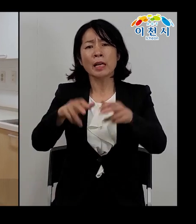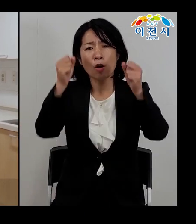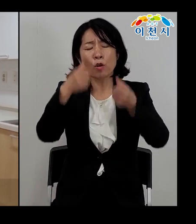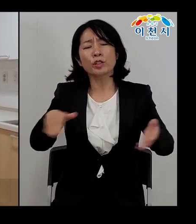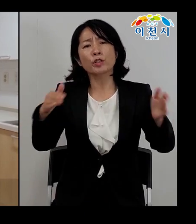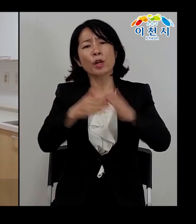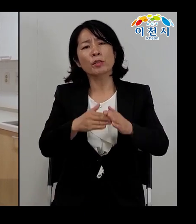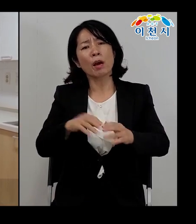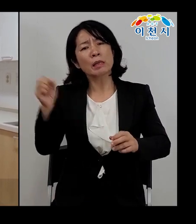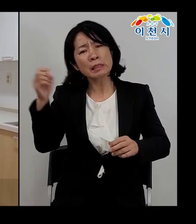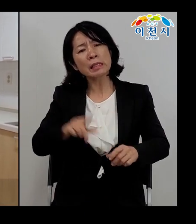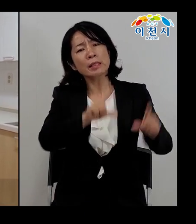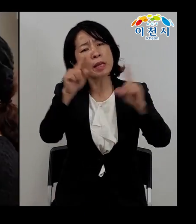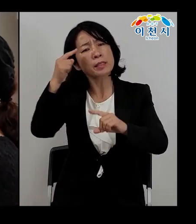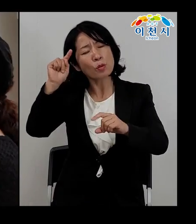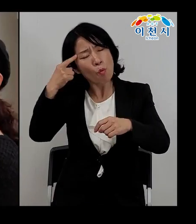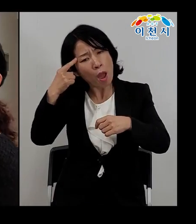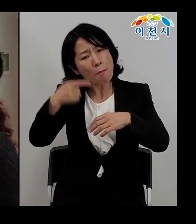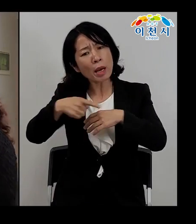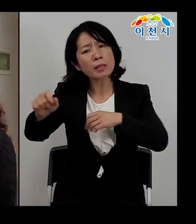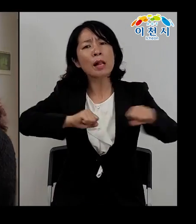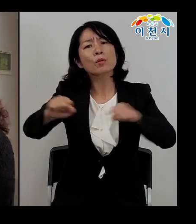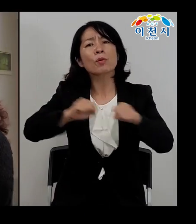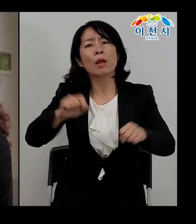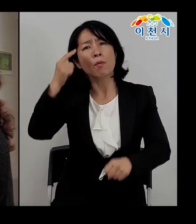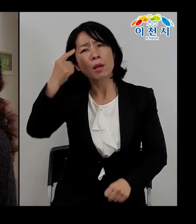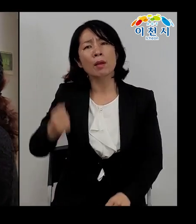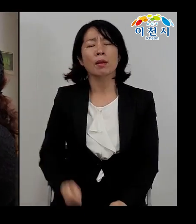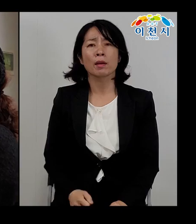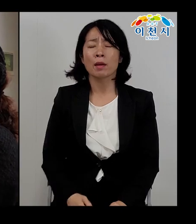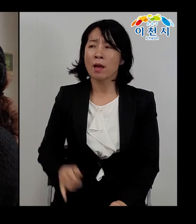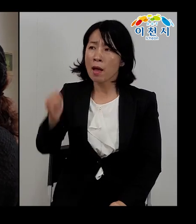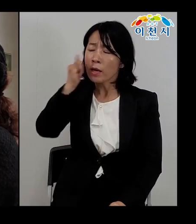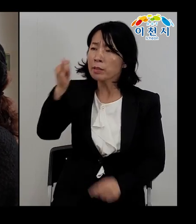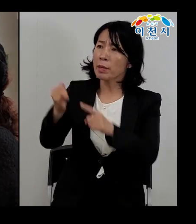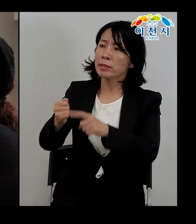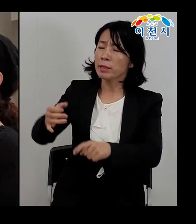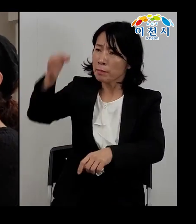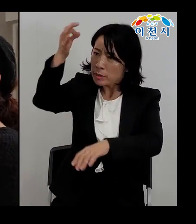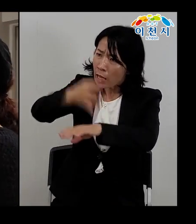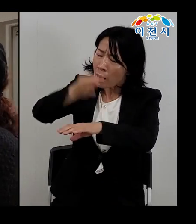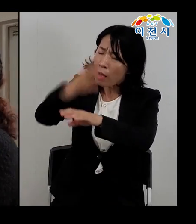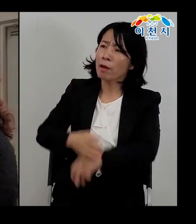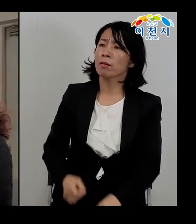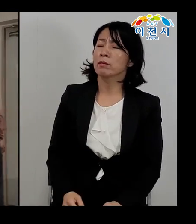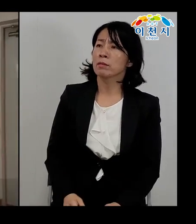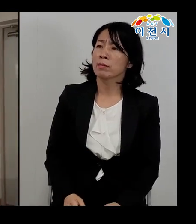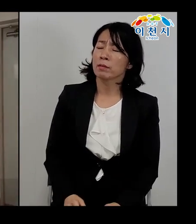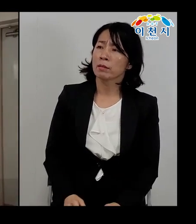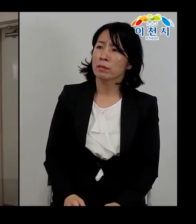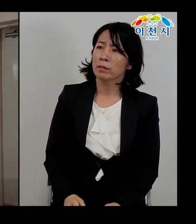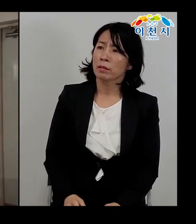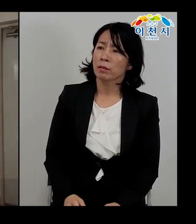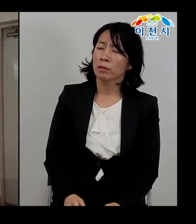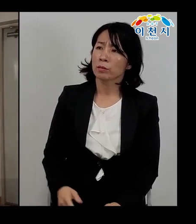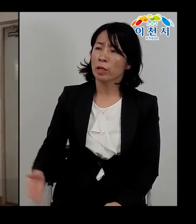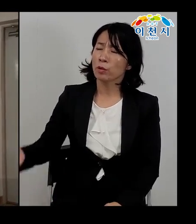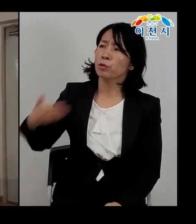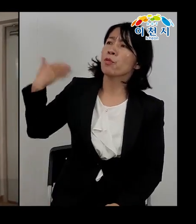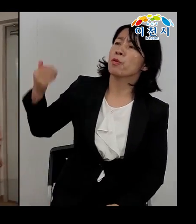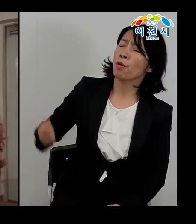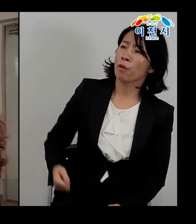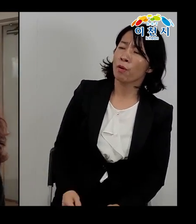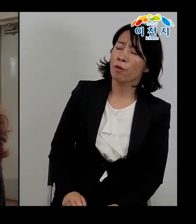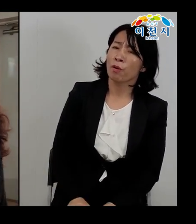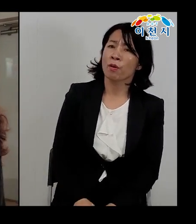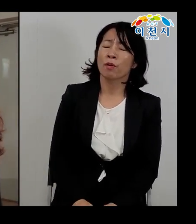살아야지. 왜 장애자들이 왜 설쳐대? 설쳐대요? 아줌마 사과하세요. 사과하라고요. 쳤어?